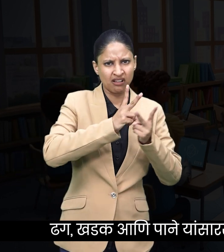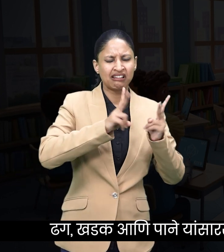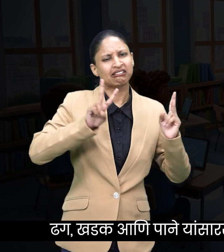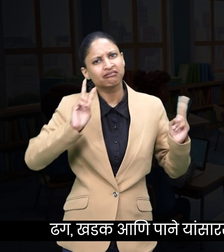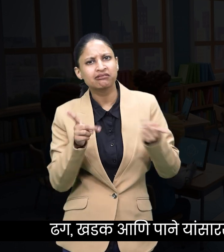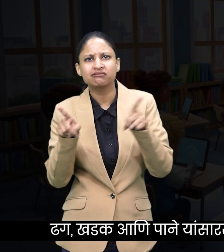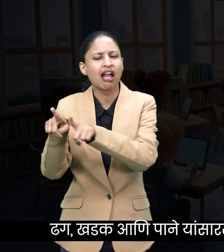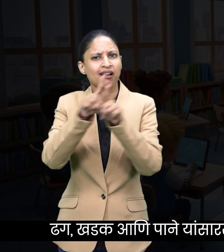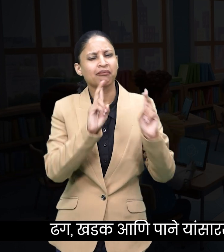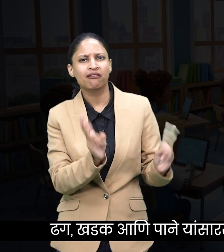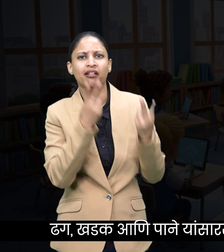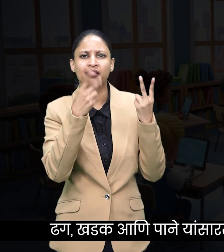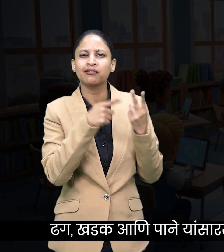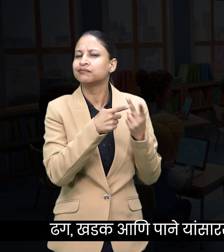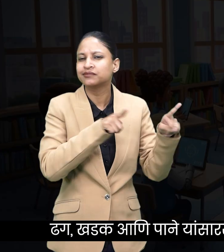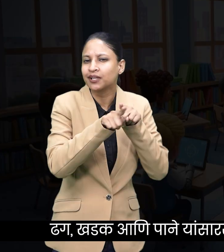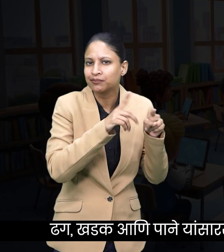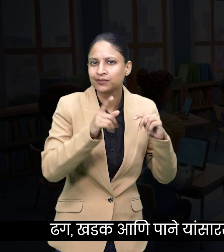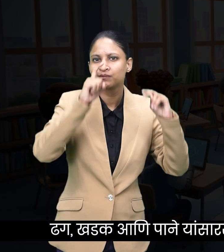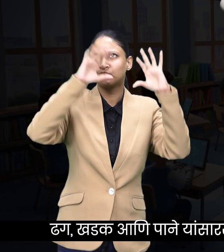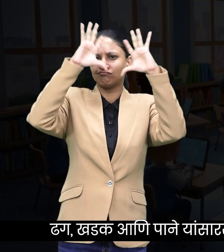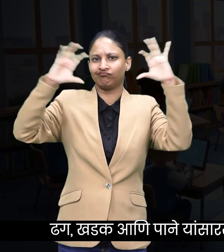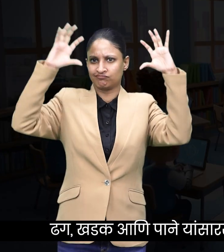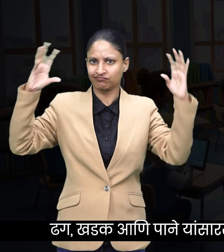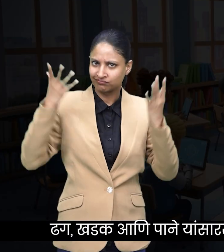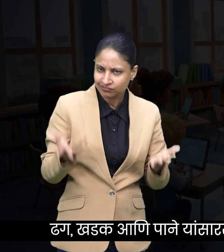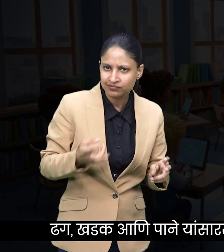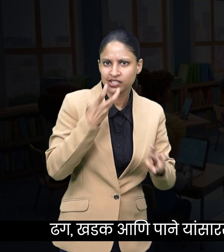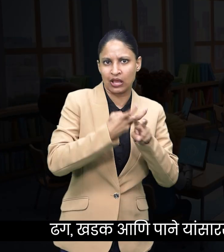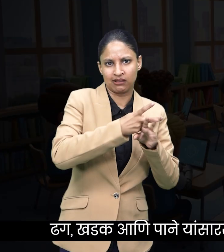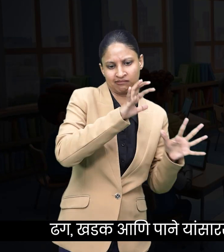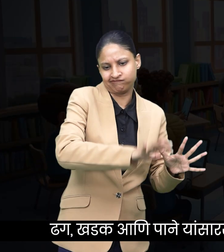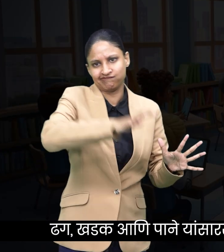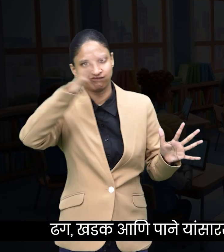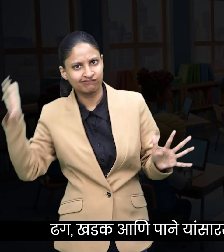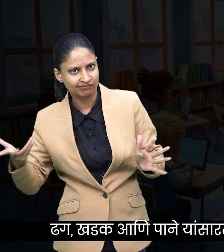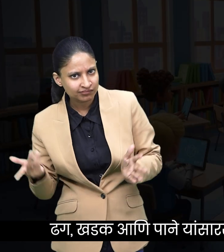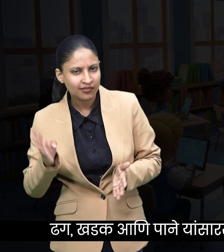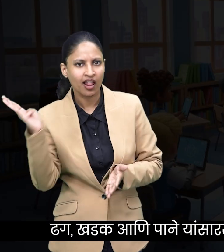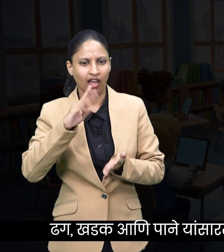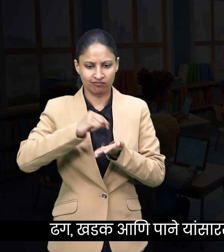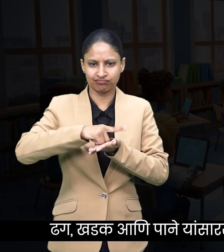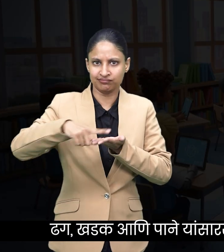ढग, खडक आणि पाने यांसारखे अनियमित आकार देखील अस्तित्वात आहेत.